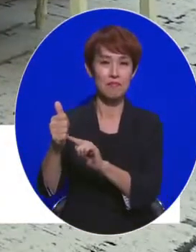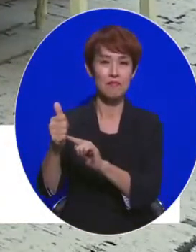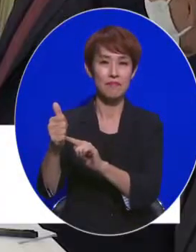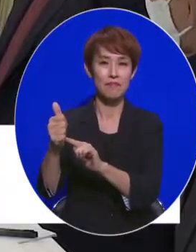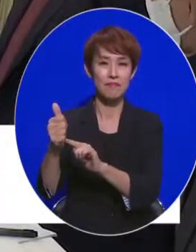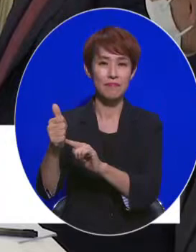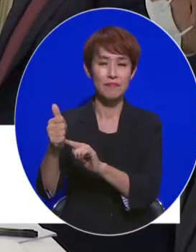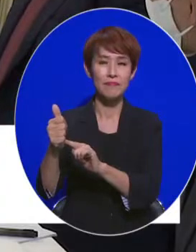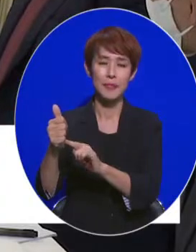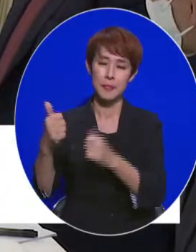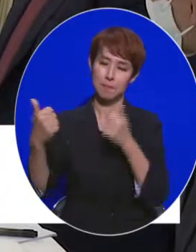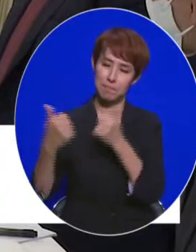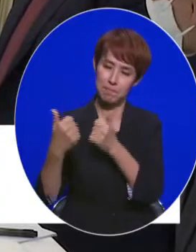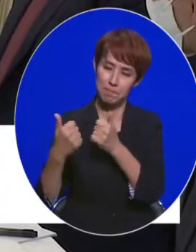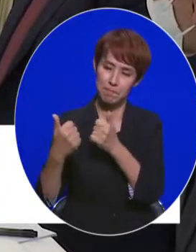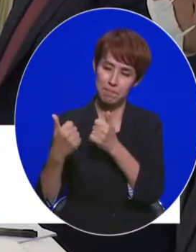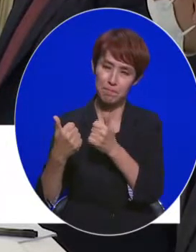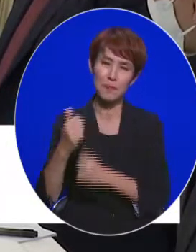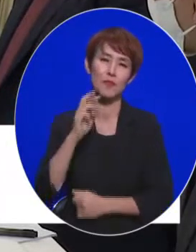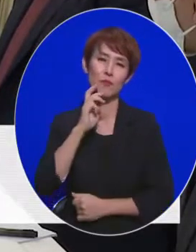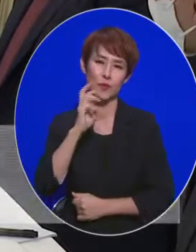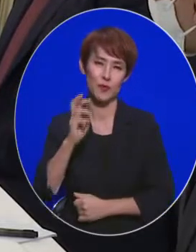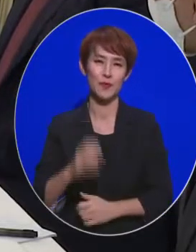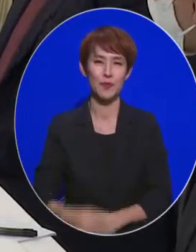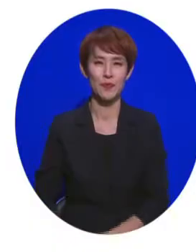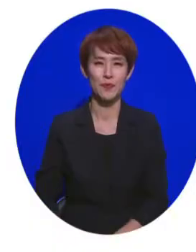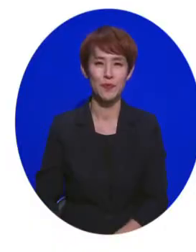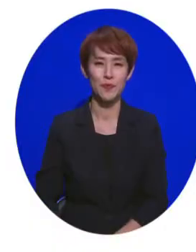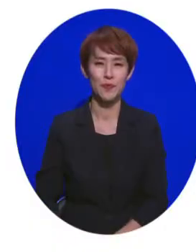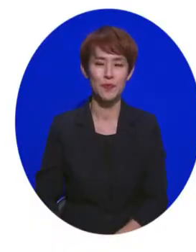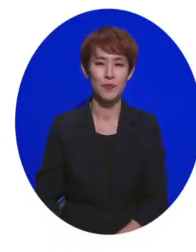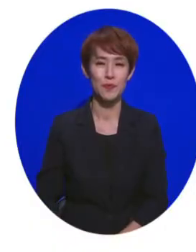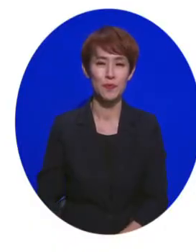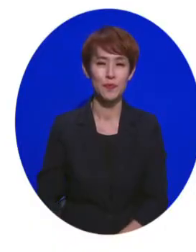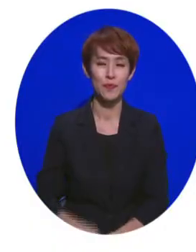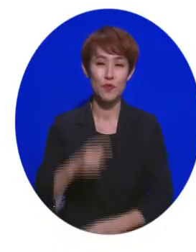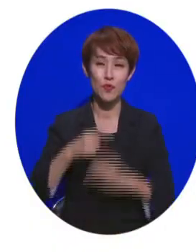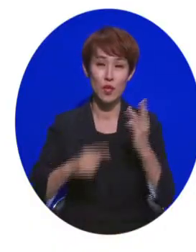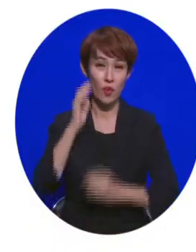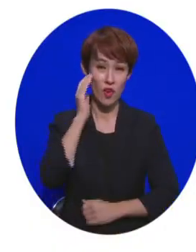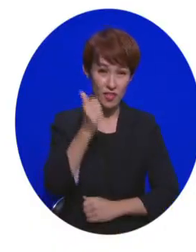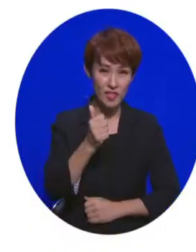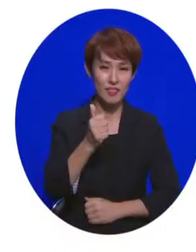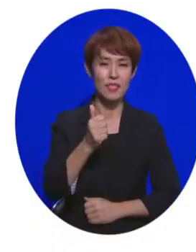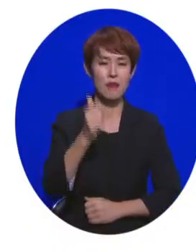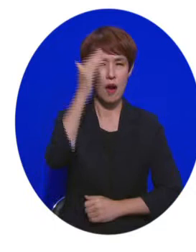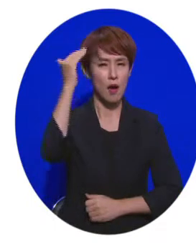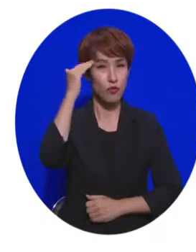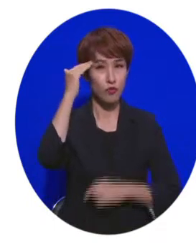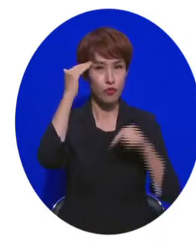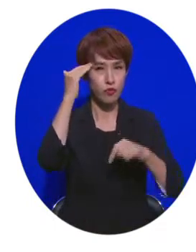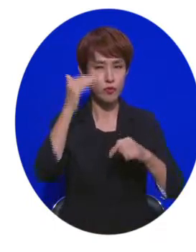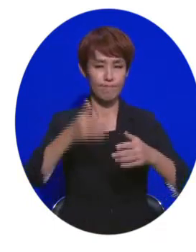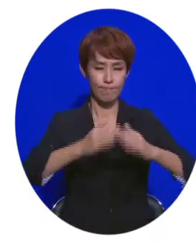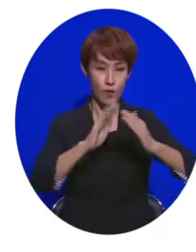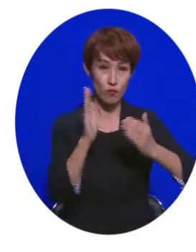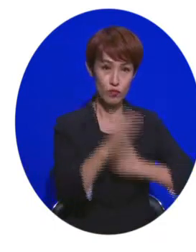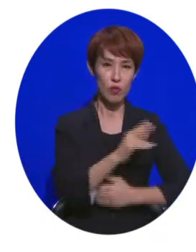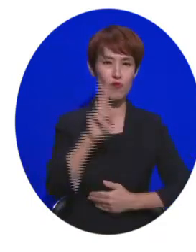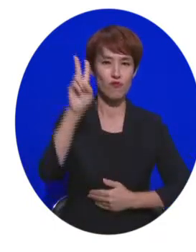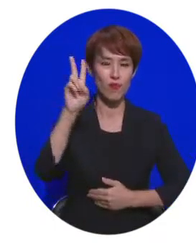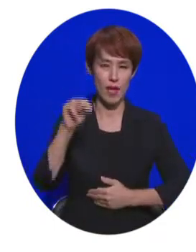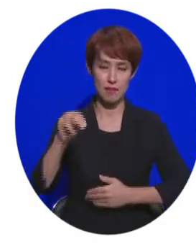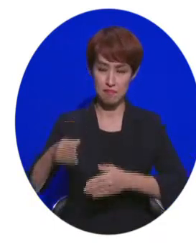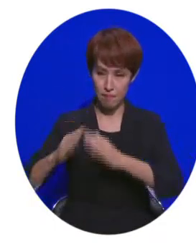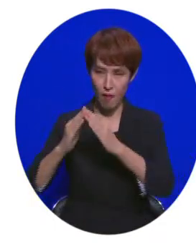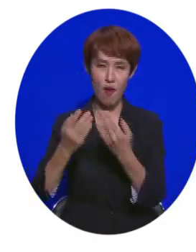유엔 사무총장과 약 30분간 면담했습니다. 윤 대통령은 이 자리에서 대한민국은 건립부터 유엔 창립